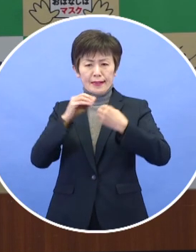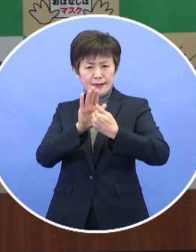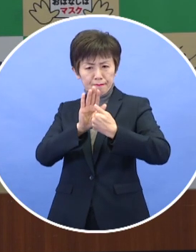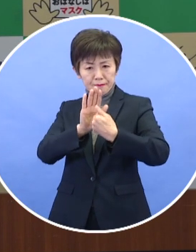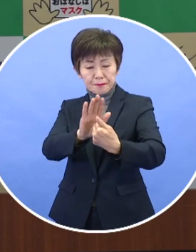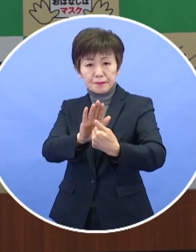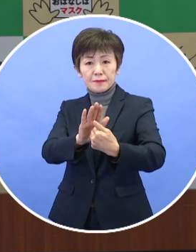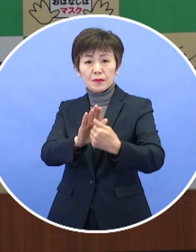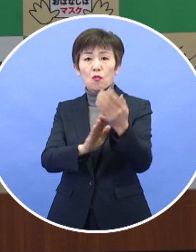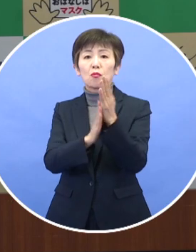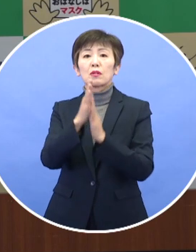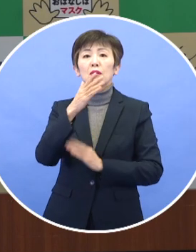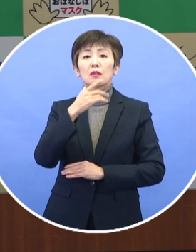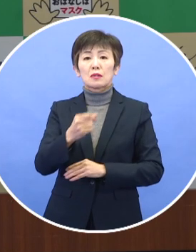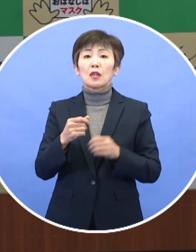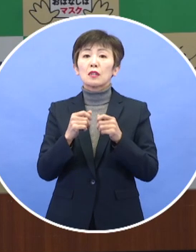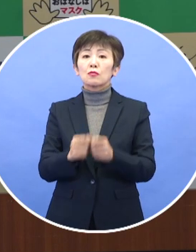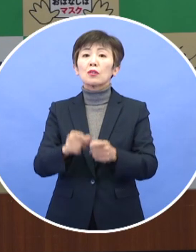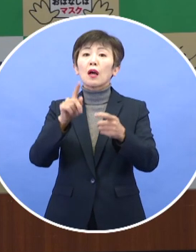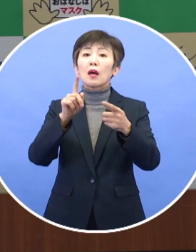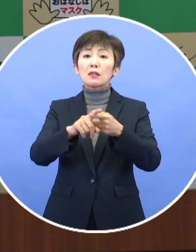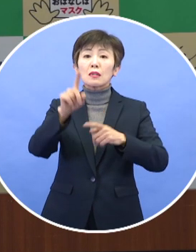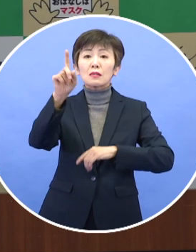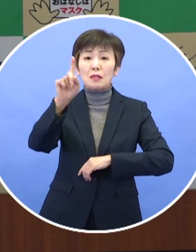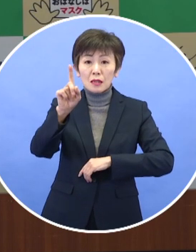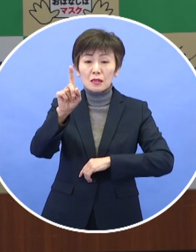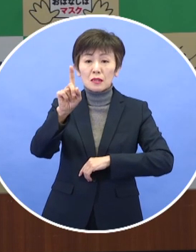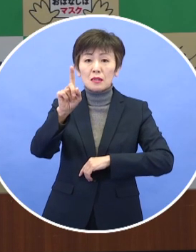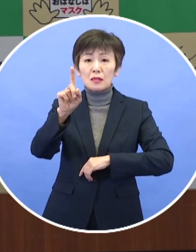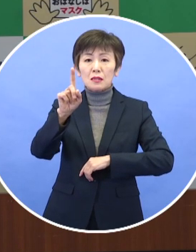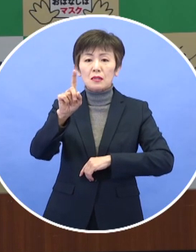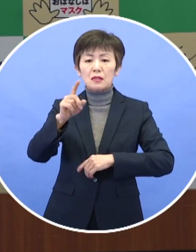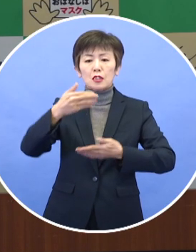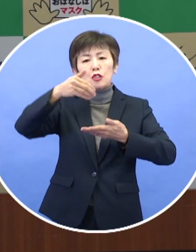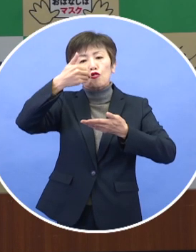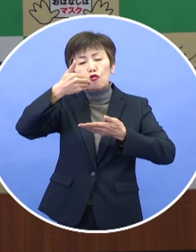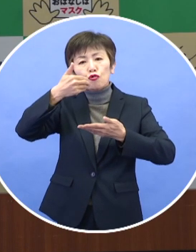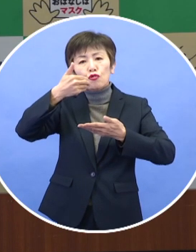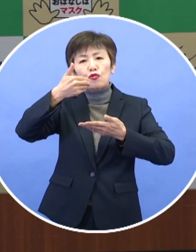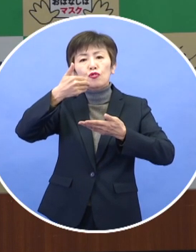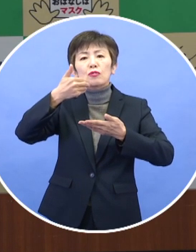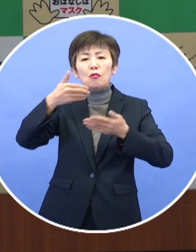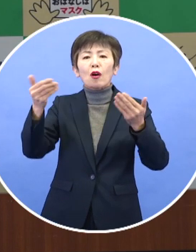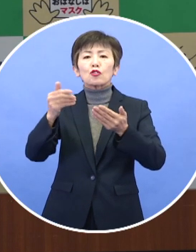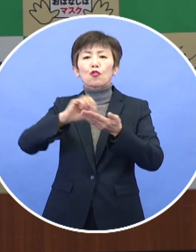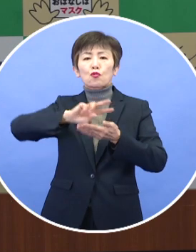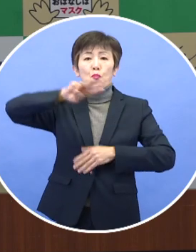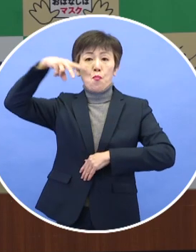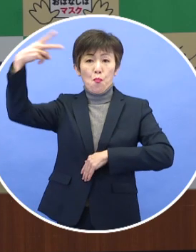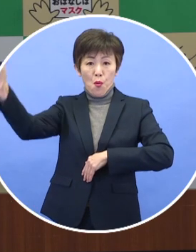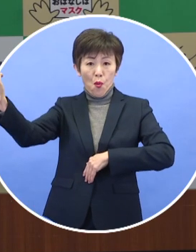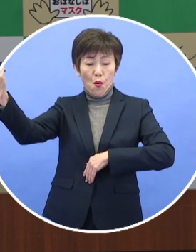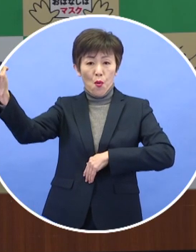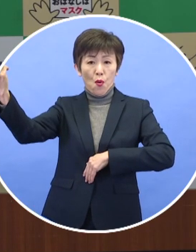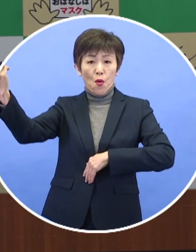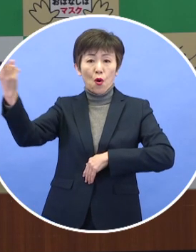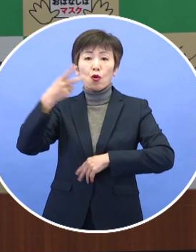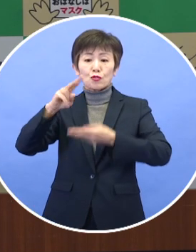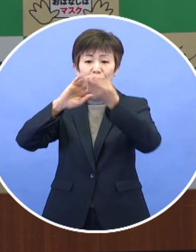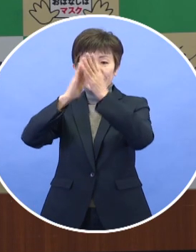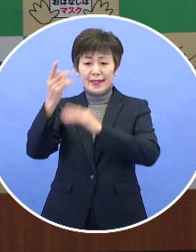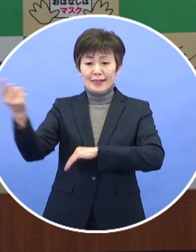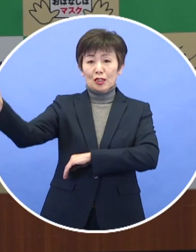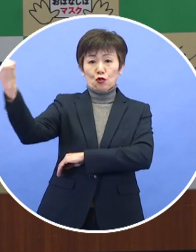思います。具体的に申し上げますと、まず就職とか転勤とか入学で、福井県に来てくださる